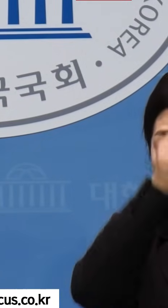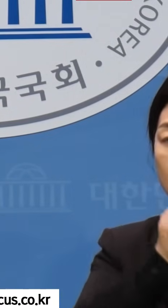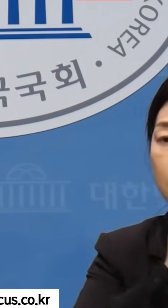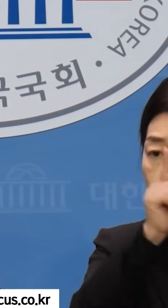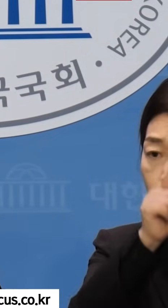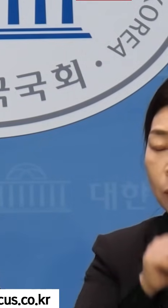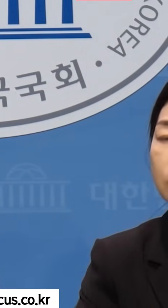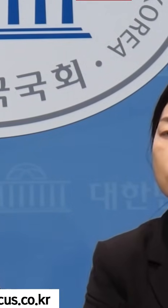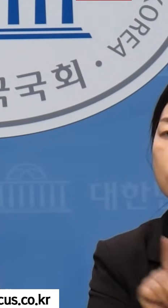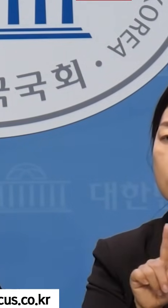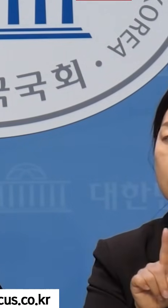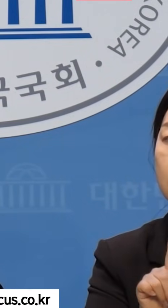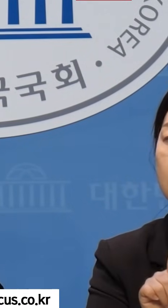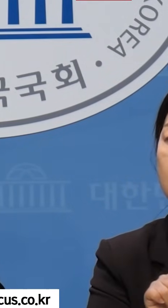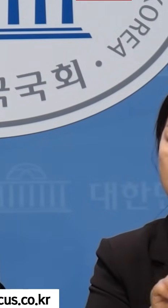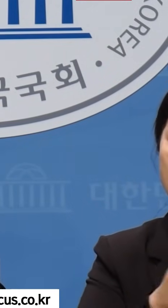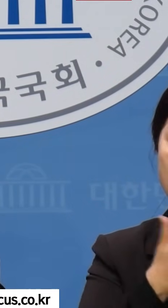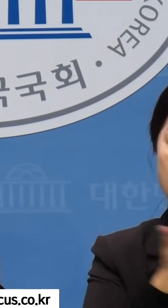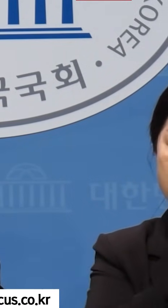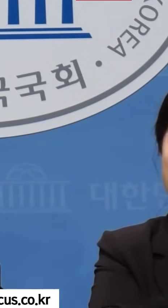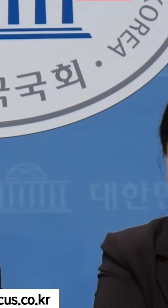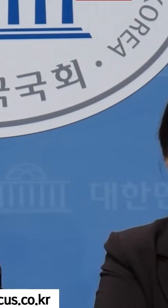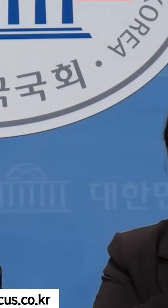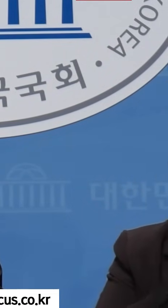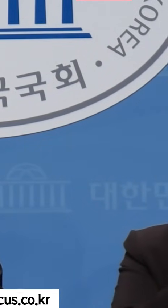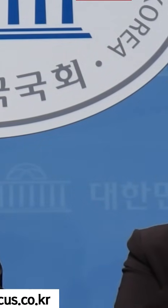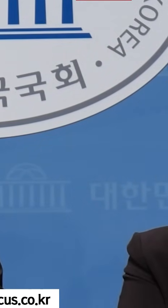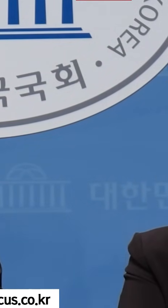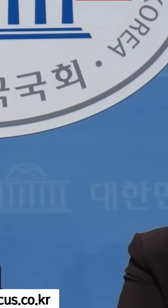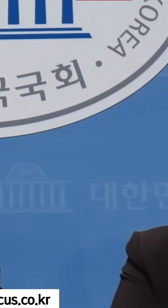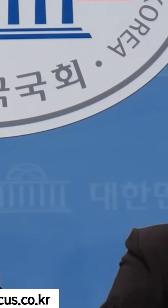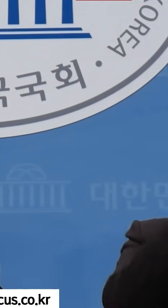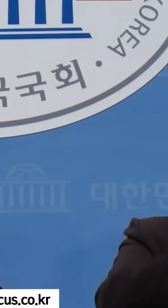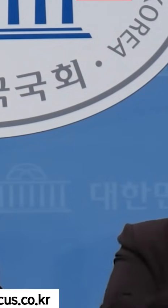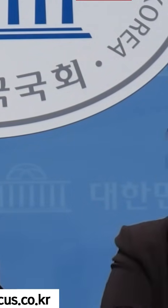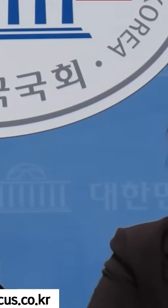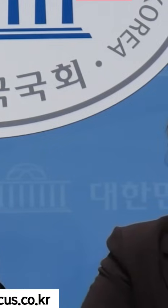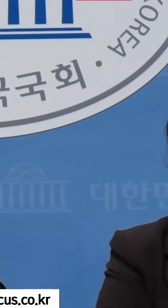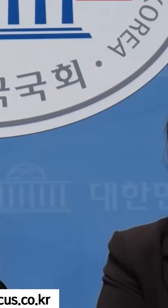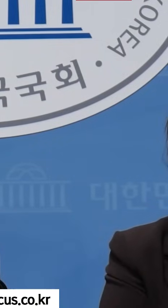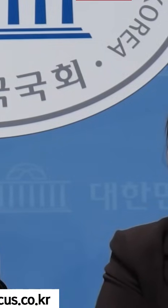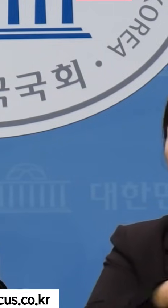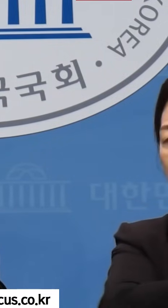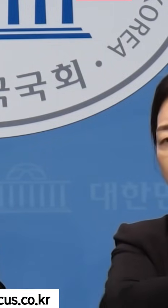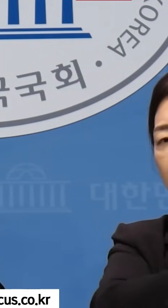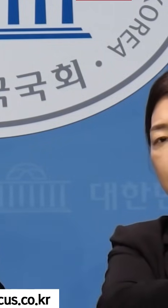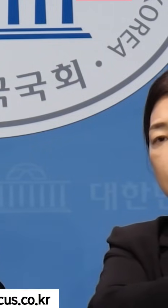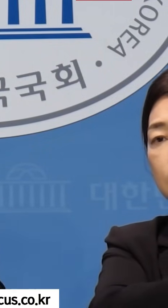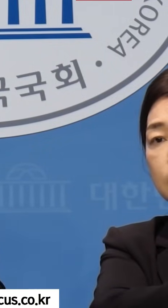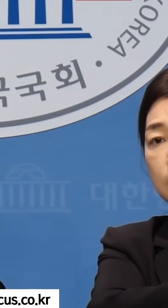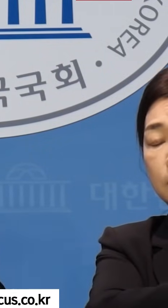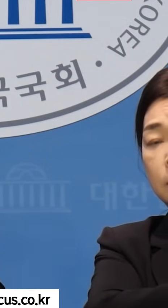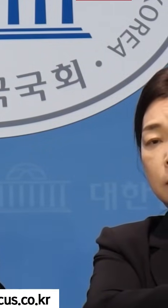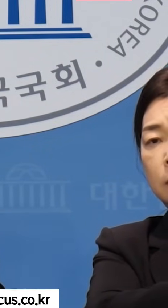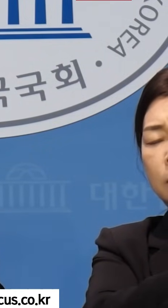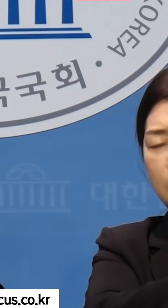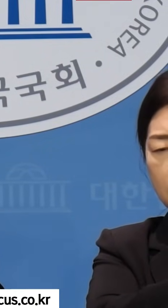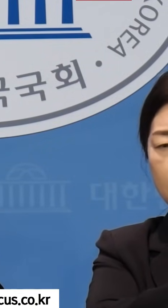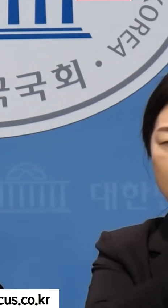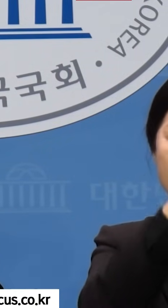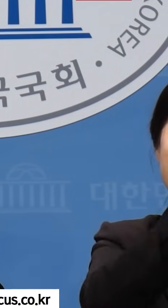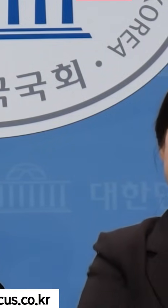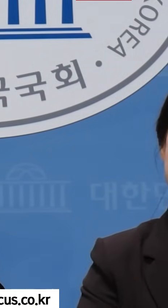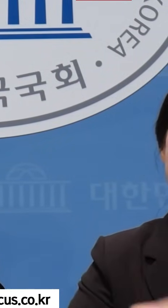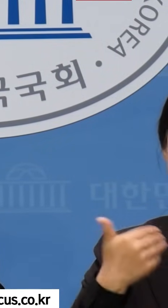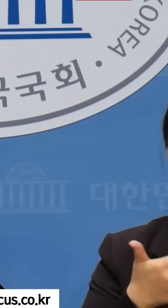이 같은 총선을 앞두고 수구 보수의 시도에 영입한 역사퇴행적